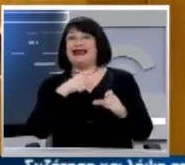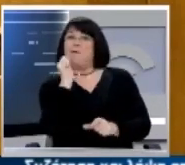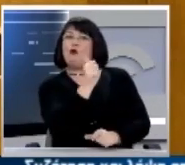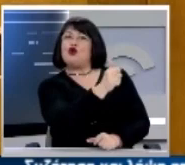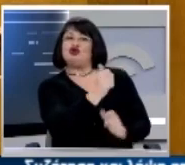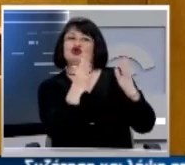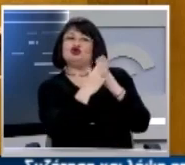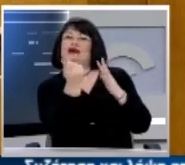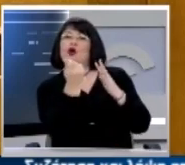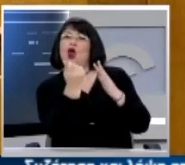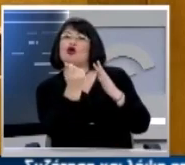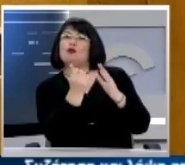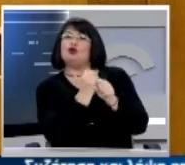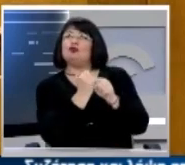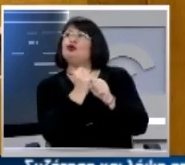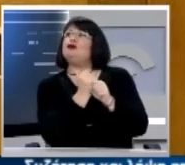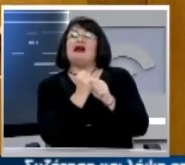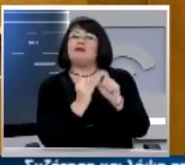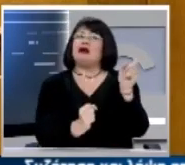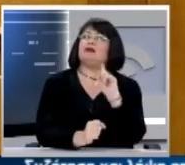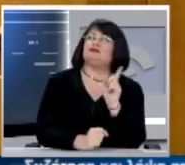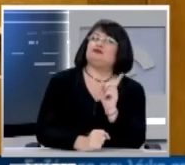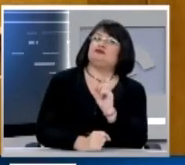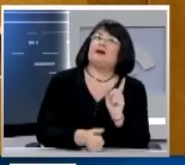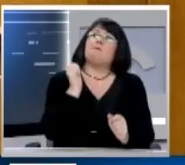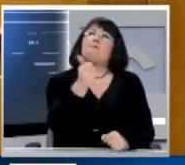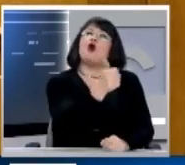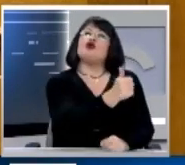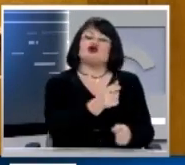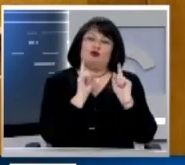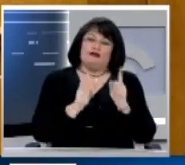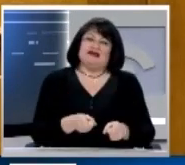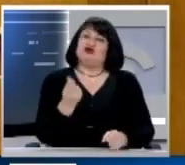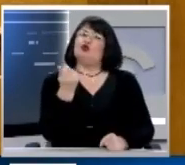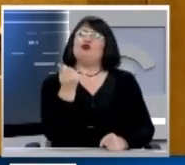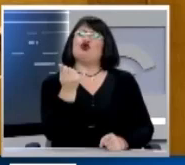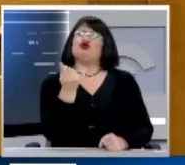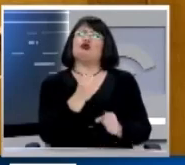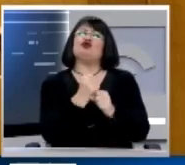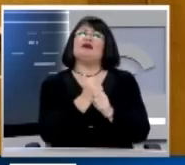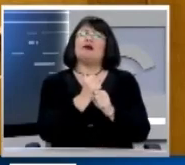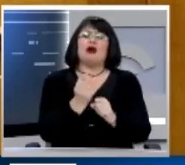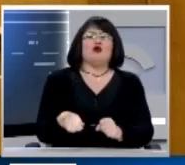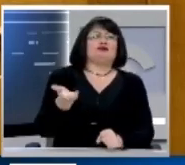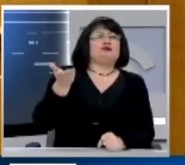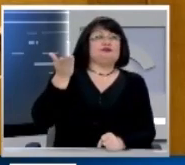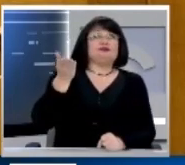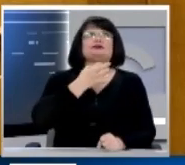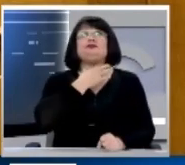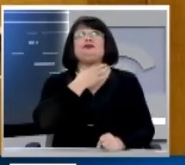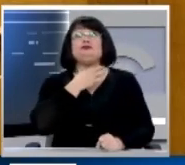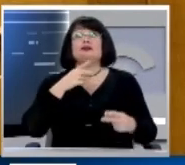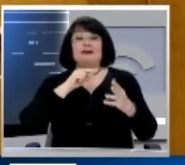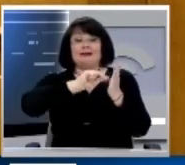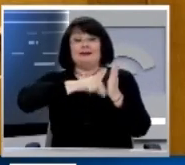εκείνοι που βάζουν την τελική υπογραφή στο δελτίο φαρμάκου τιμών. Αν λοιπόν έχουμε πράγματι, όπως η κυρία Μπακογιάννη είπε